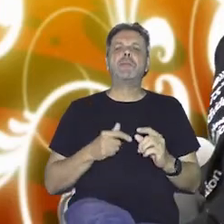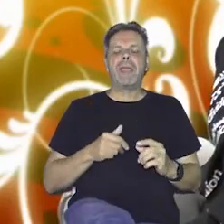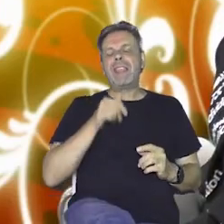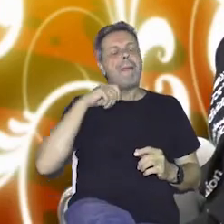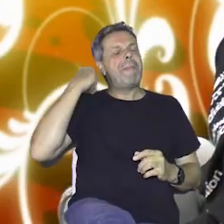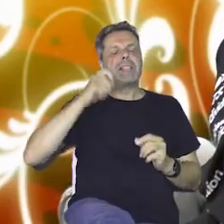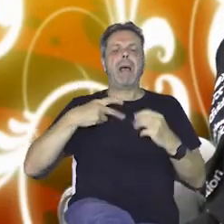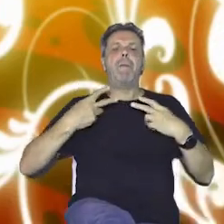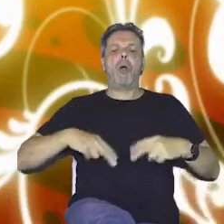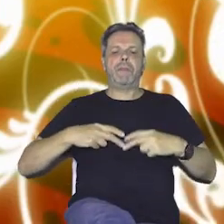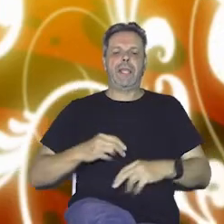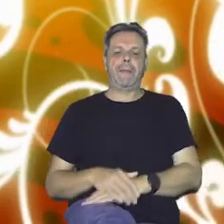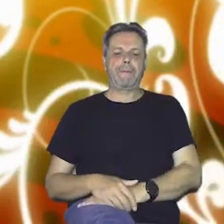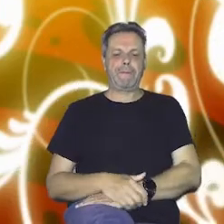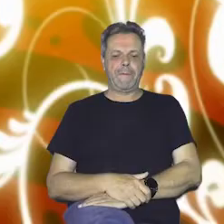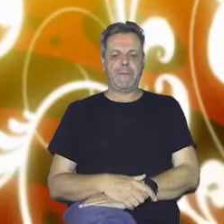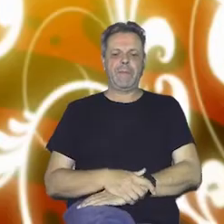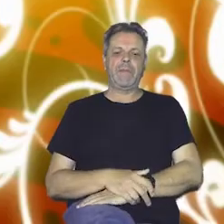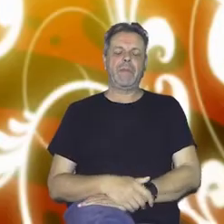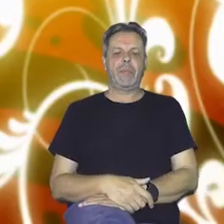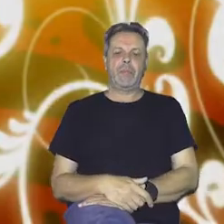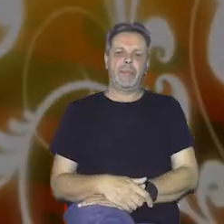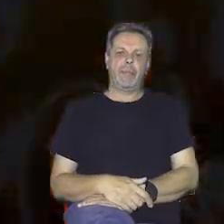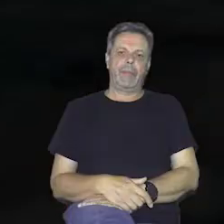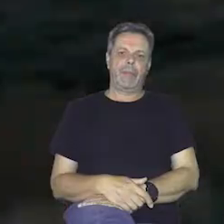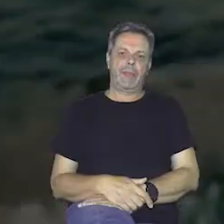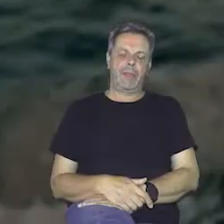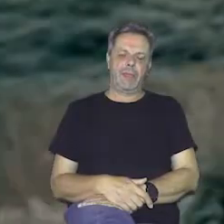se. Evo ga, moj Petar će pustiti odmah.